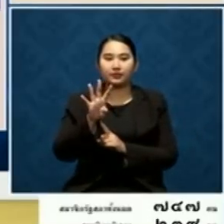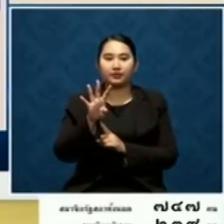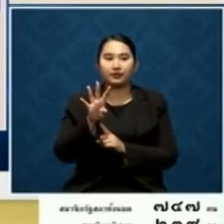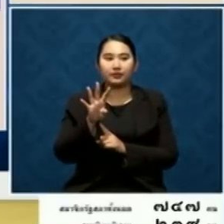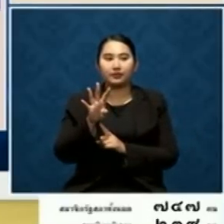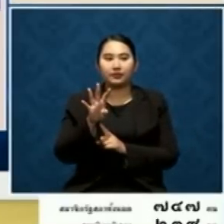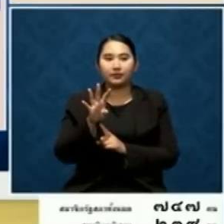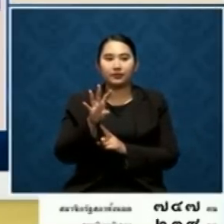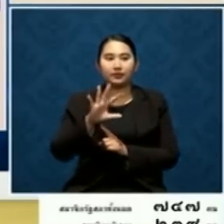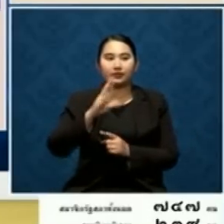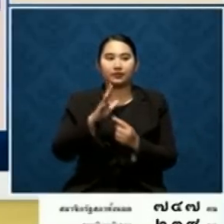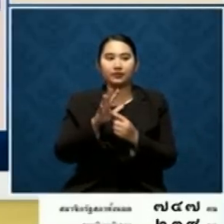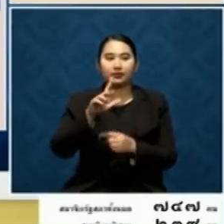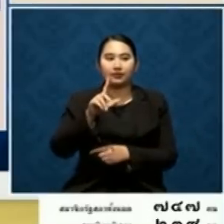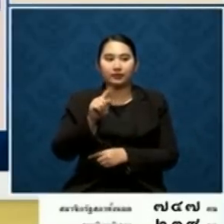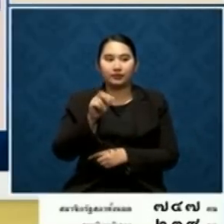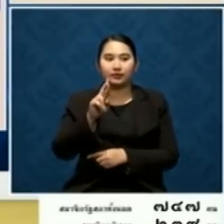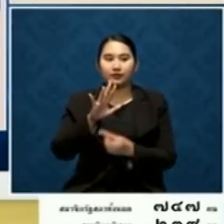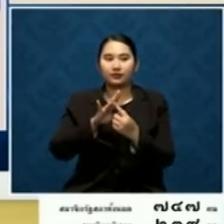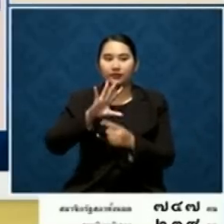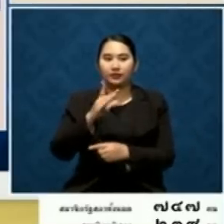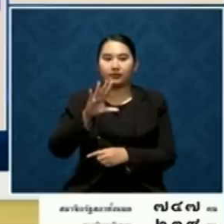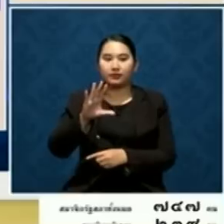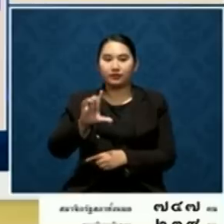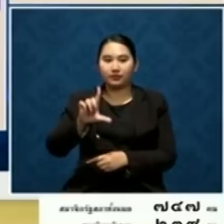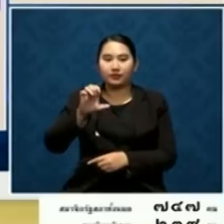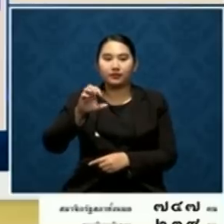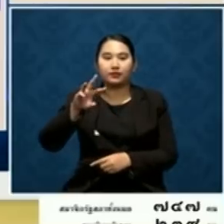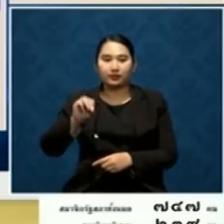ลเอกฉัตรเฉลิมสุข เห็นชอบครับ